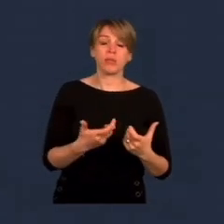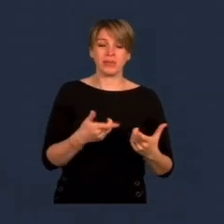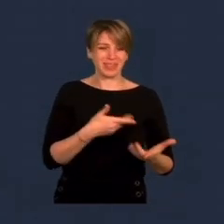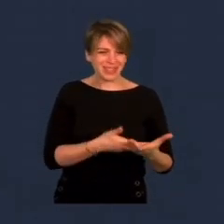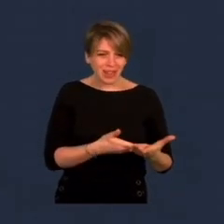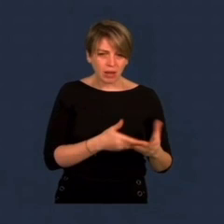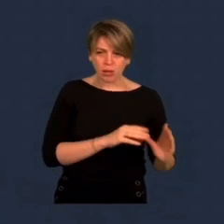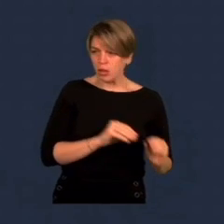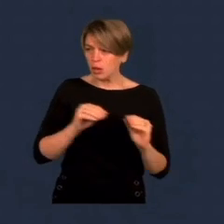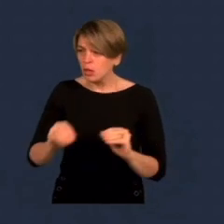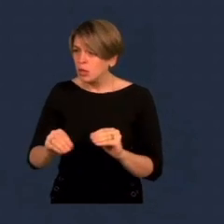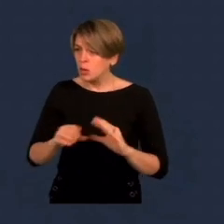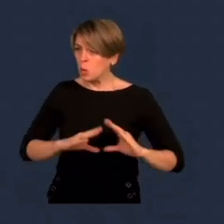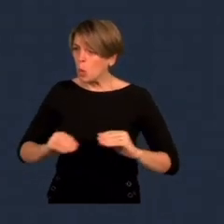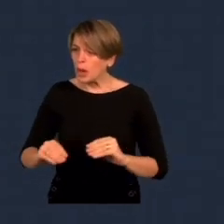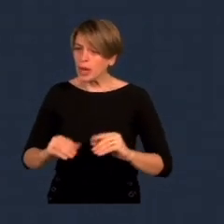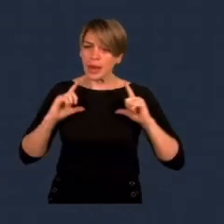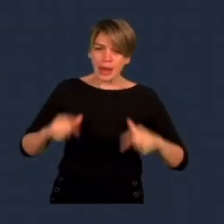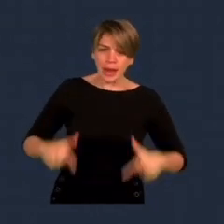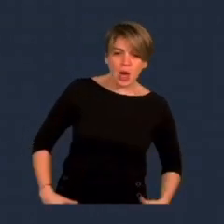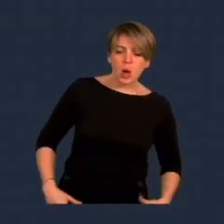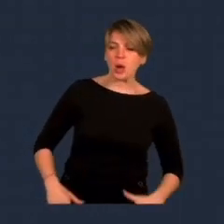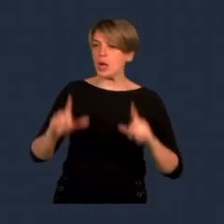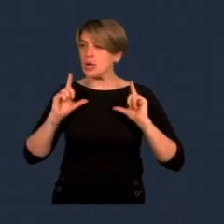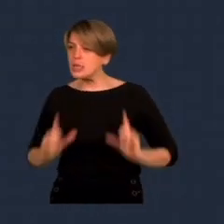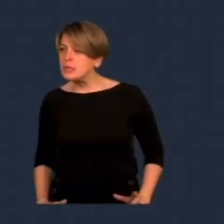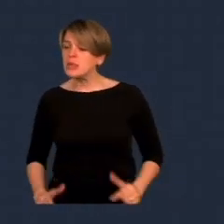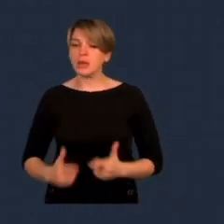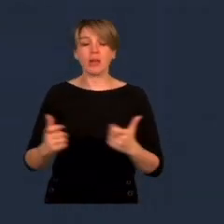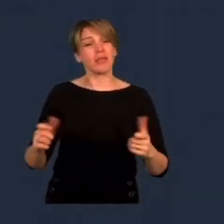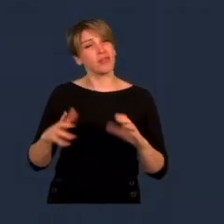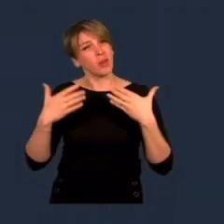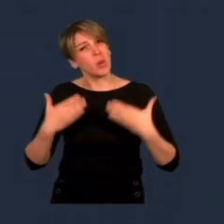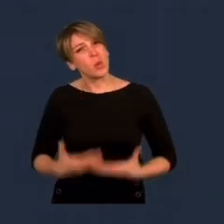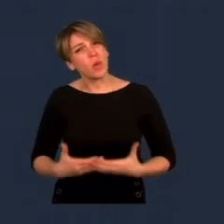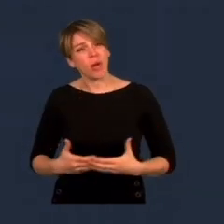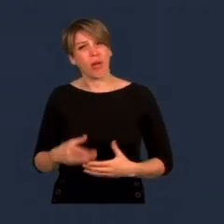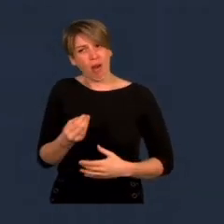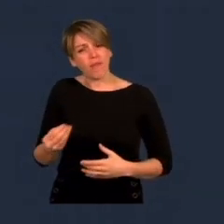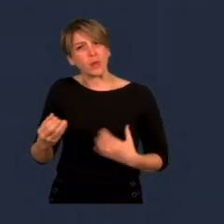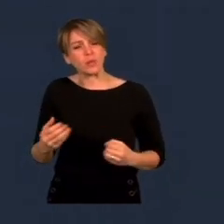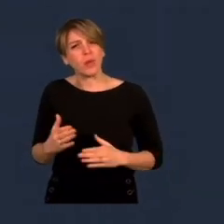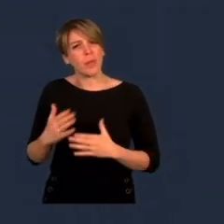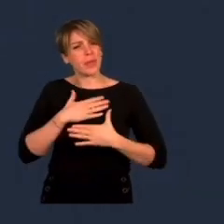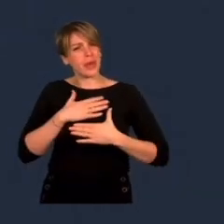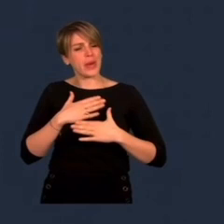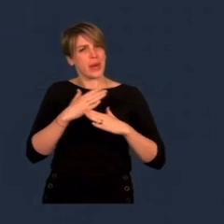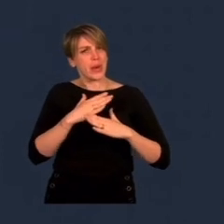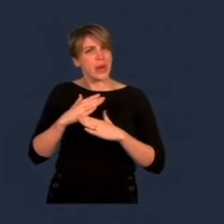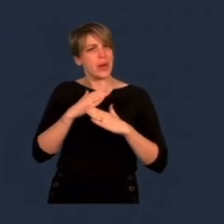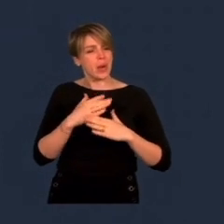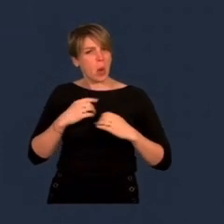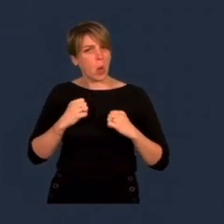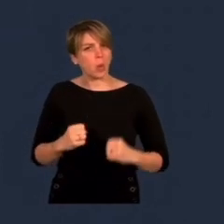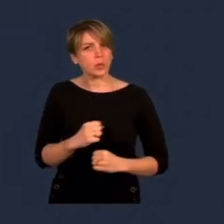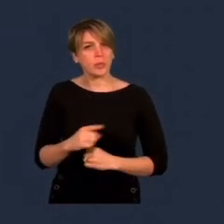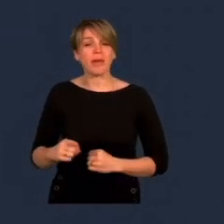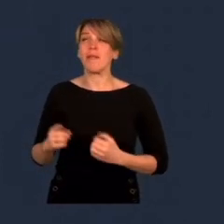lycée qui alourdit la procédure, déjà que les enfants en fait n'osent pas en parler, ce vœu c'est pour demander à